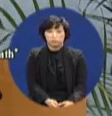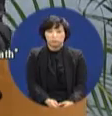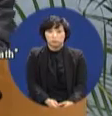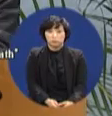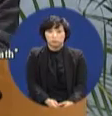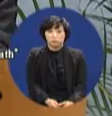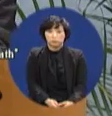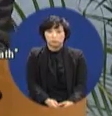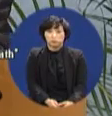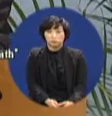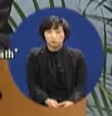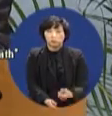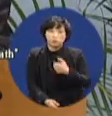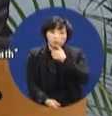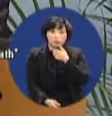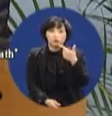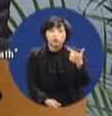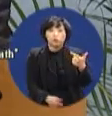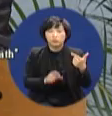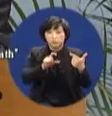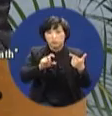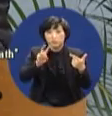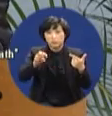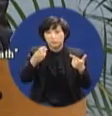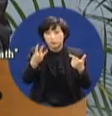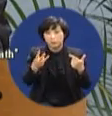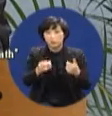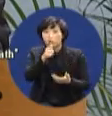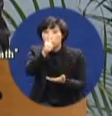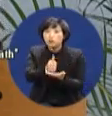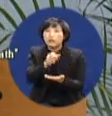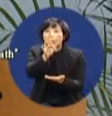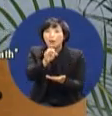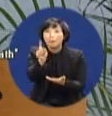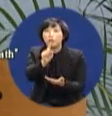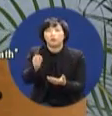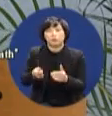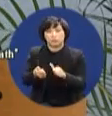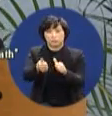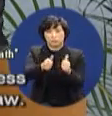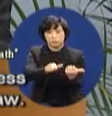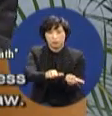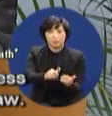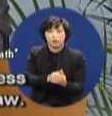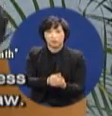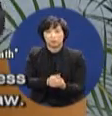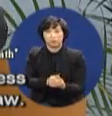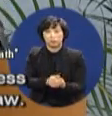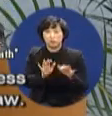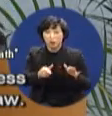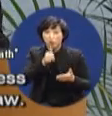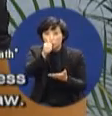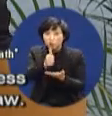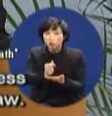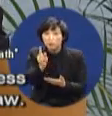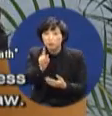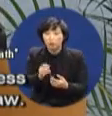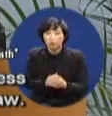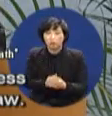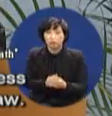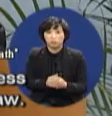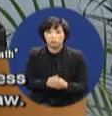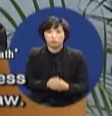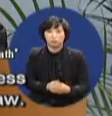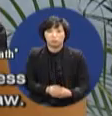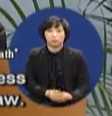이 로마서 6장 23절에도 죄의 싹은 사망이요. 이게 죄는 그냥